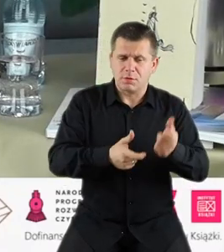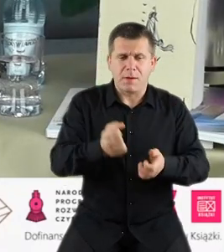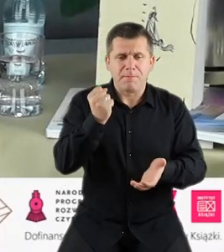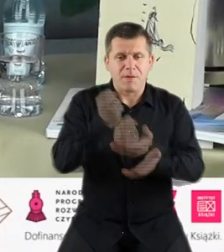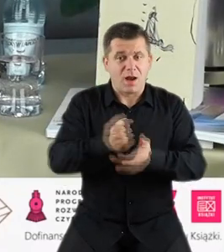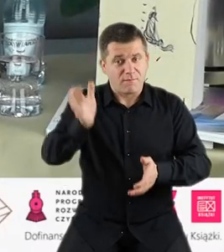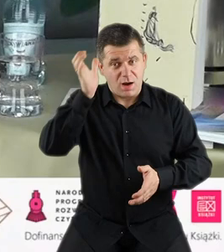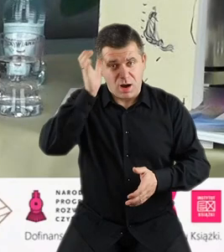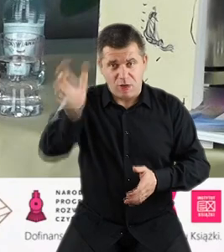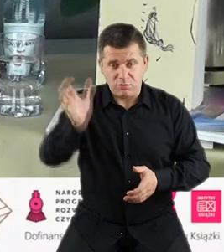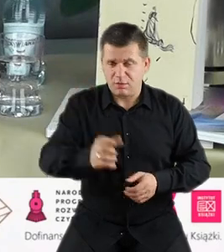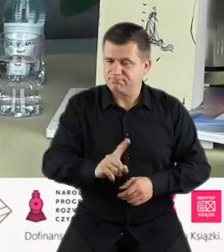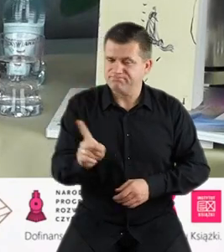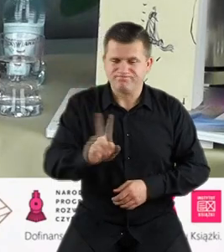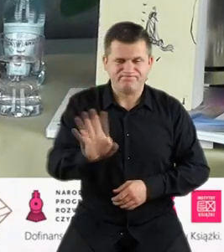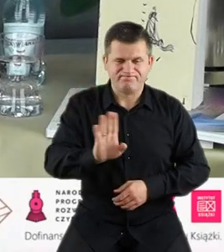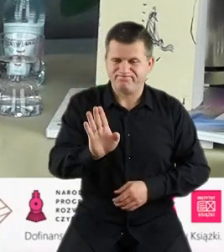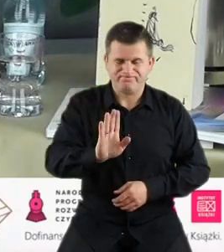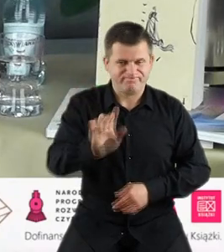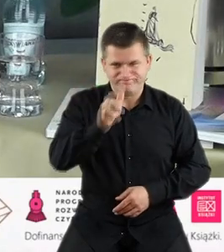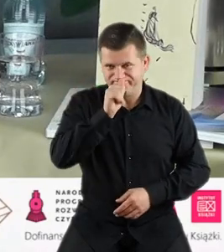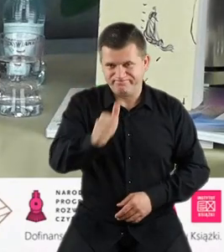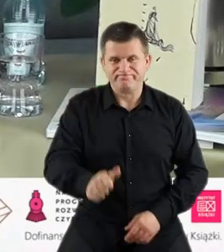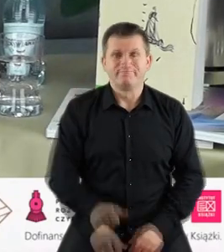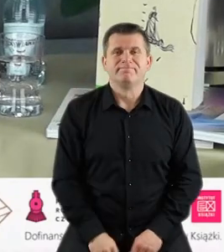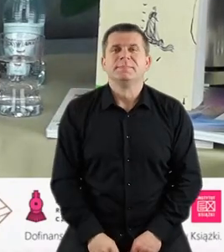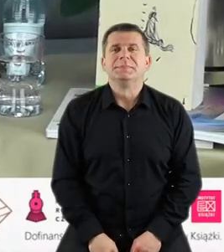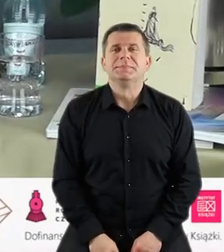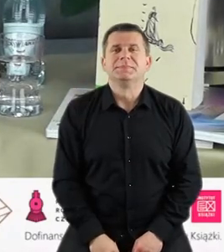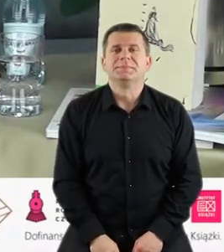prawa autorskiego. Jako no nie, wtedy nie.